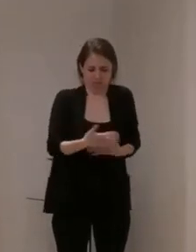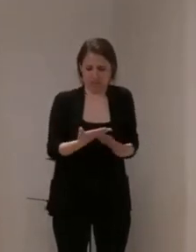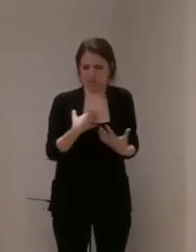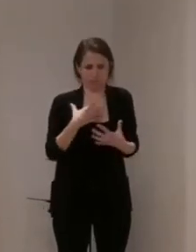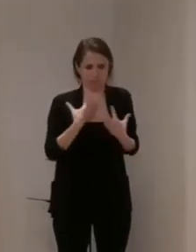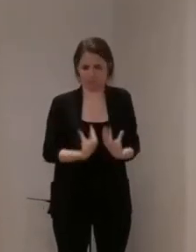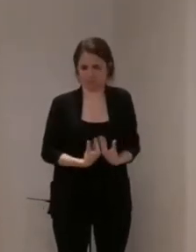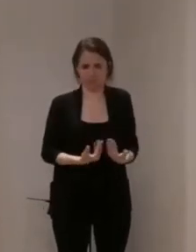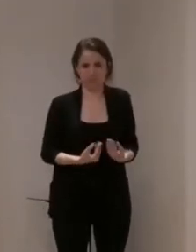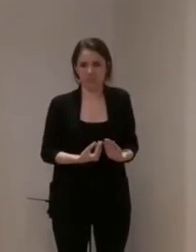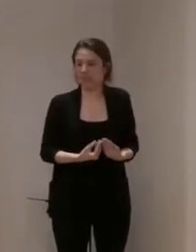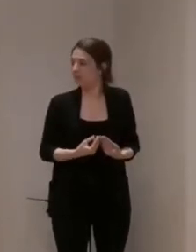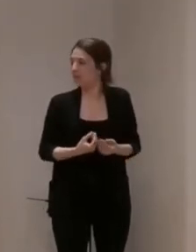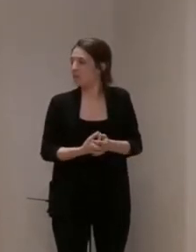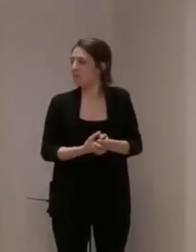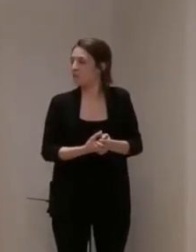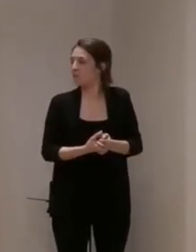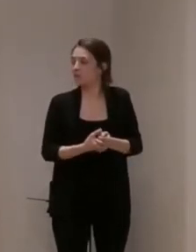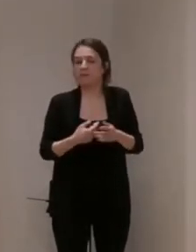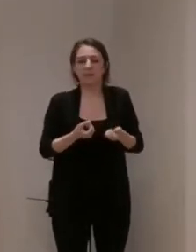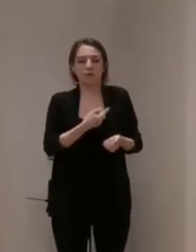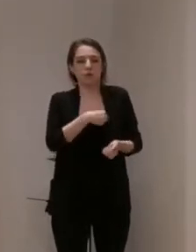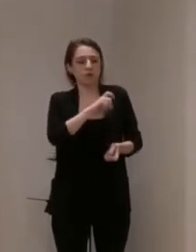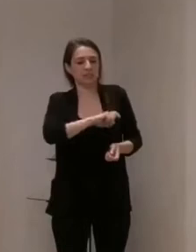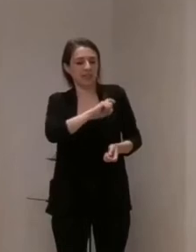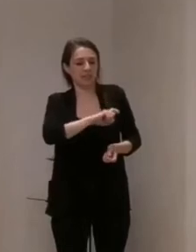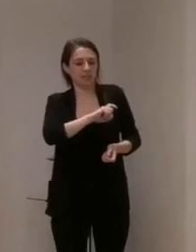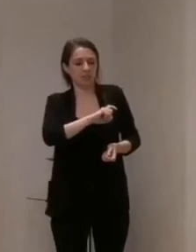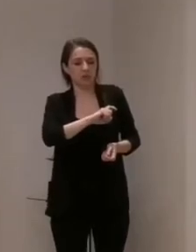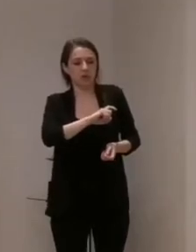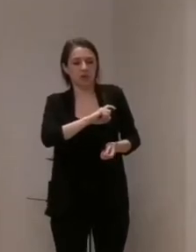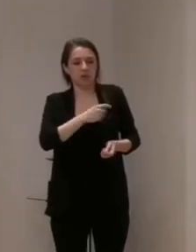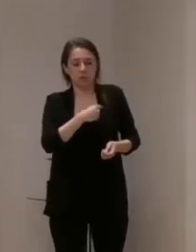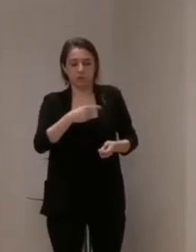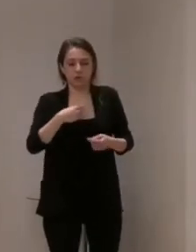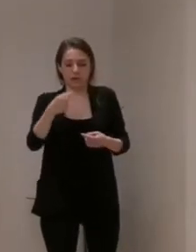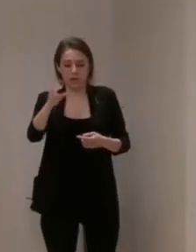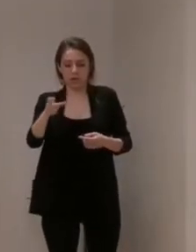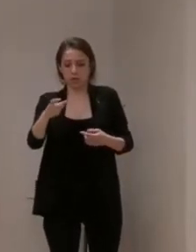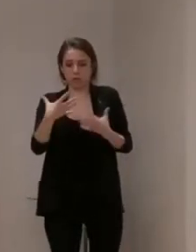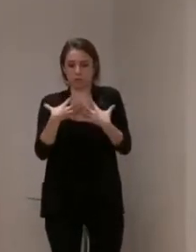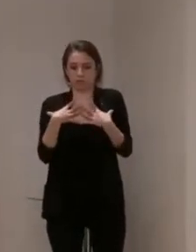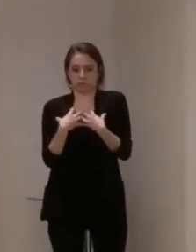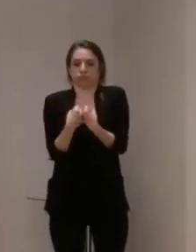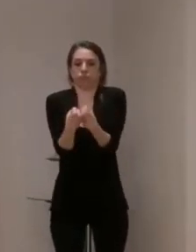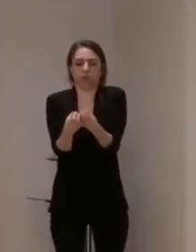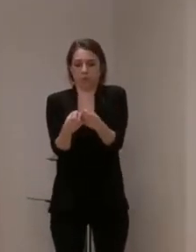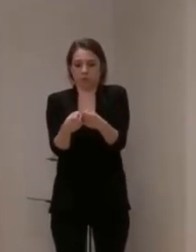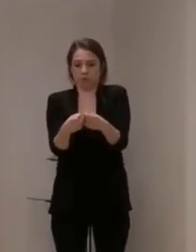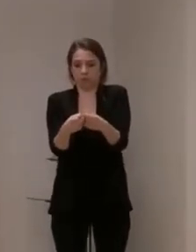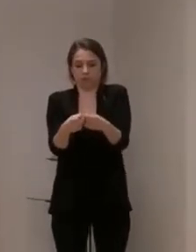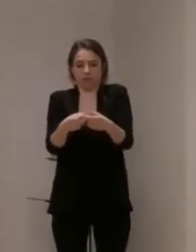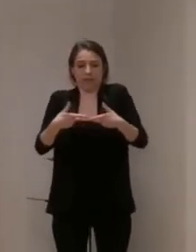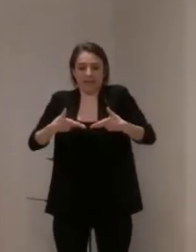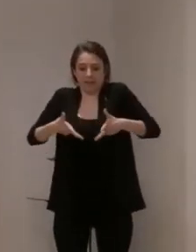més, es tenia un sentiment de que podien fer amb tu el que volien, amb tota la impunitat del